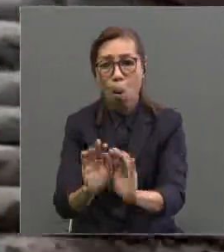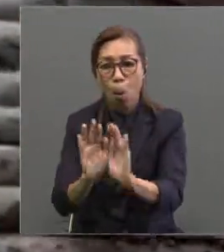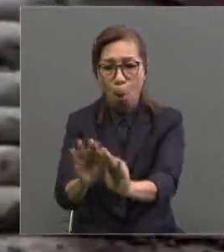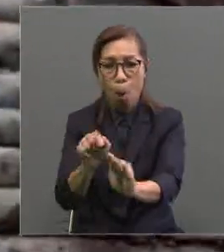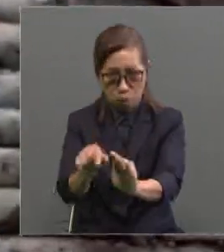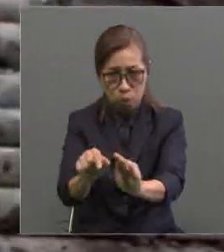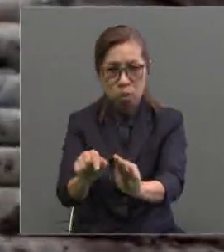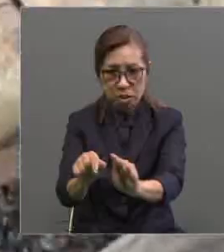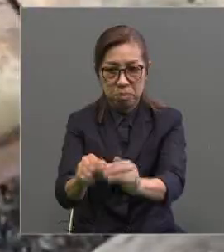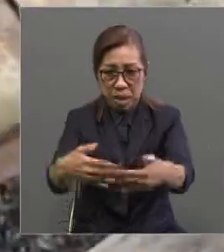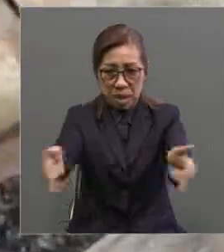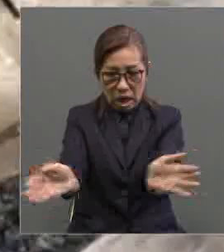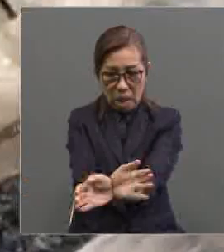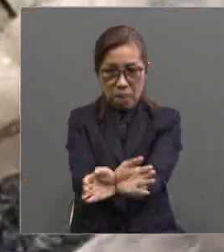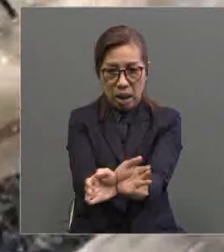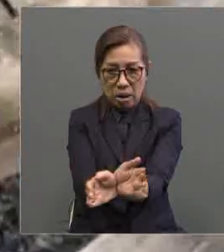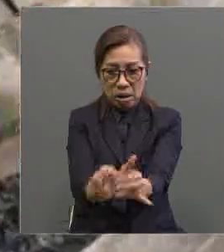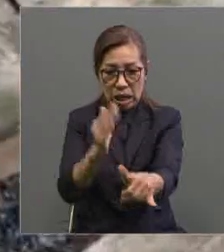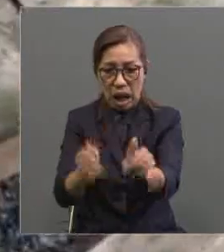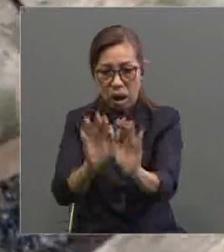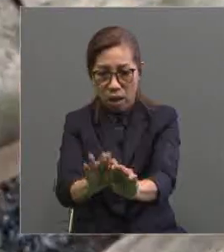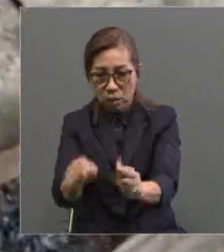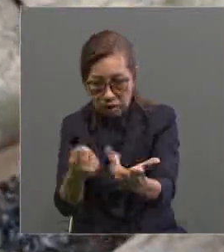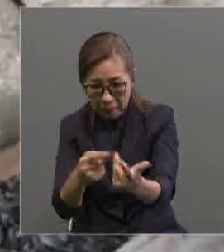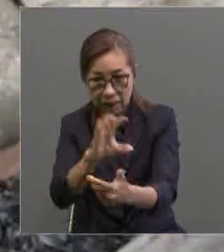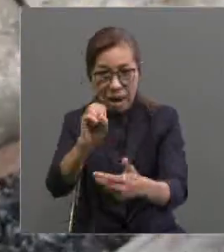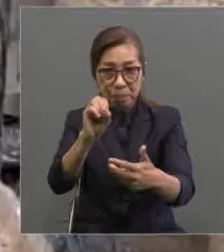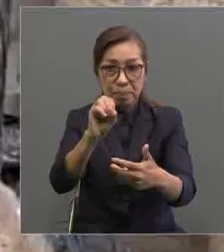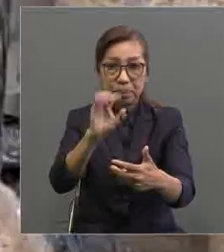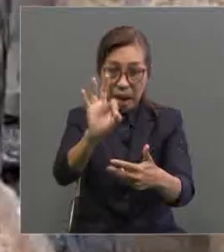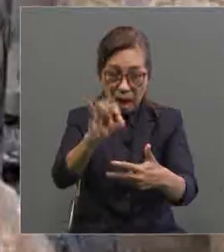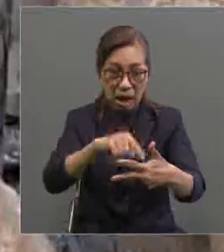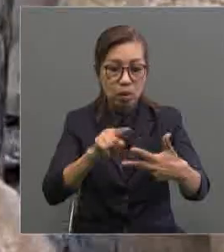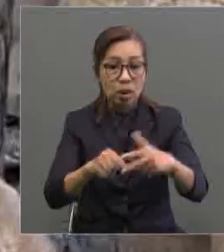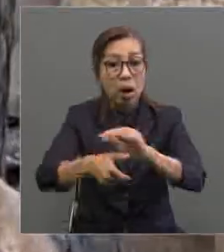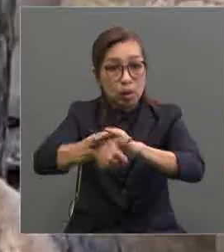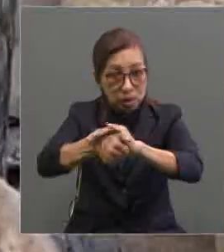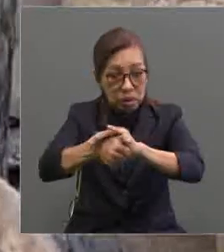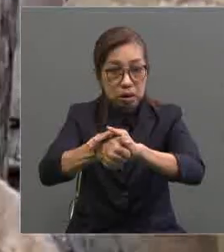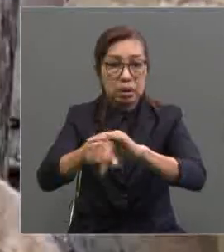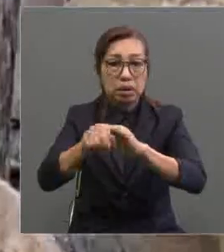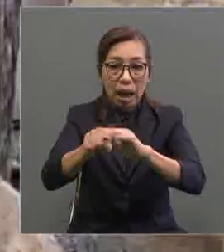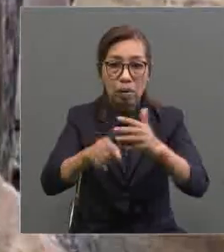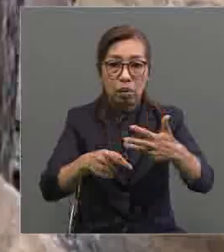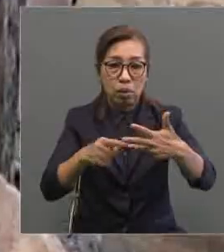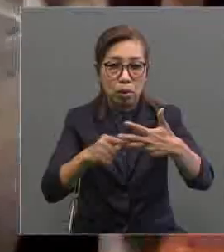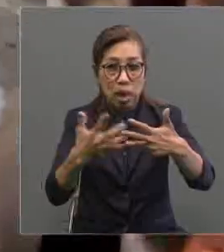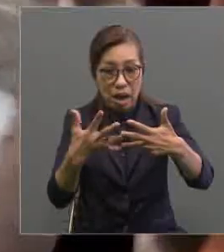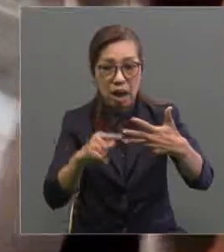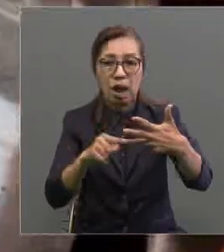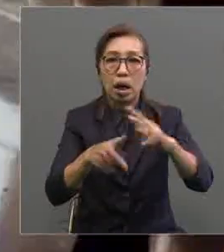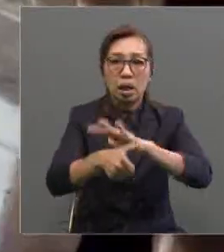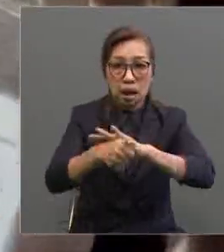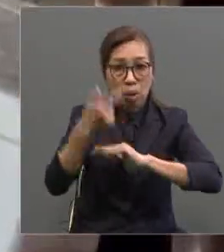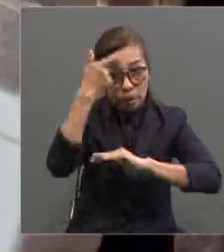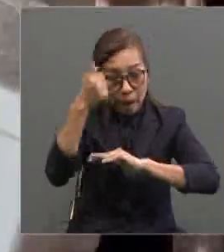อยู่กับพื้นแล้วก็อยู่ในกะละมังเนี่ยจำนวน 59ซากมีต่อหน้าจำนวน 20ตัวเต่าฮับจำนวน 2ตัวแล้วก็เต่าดำจำนวน